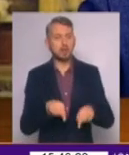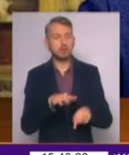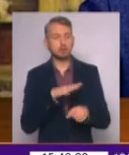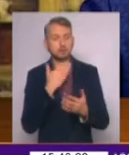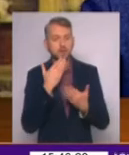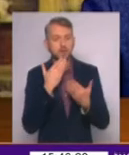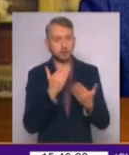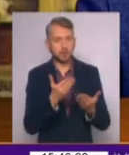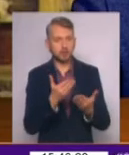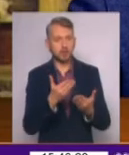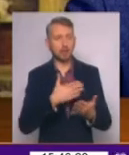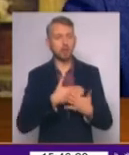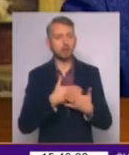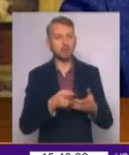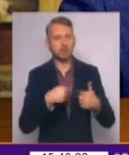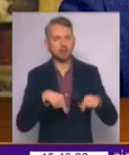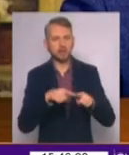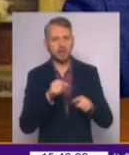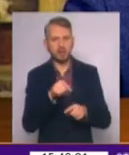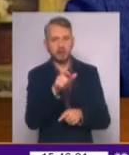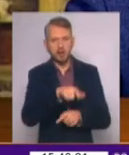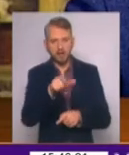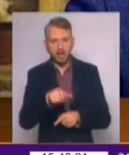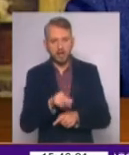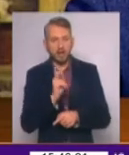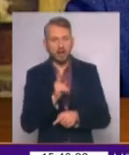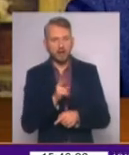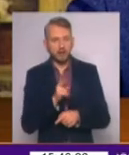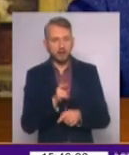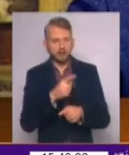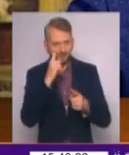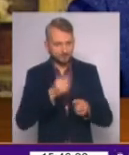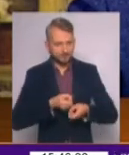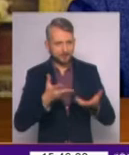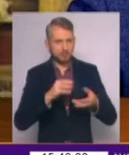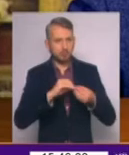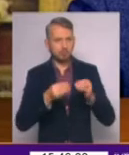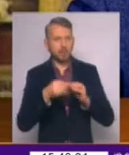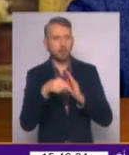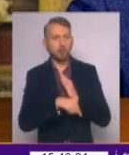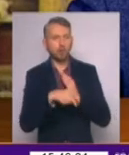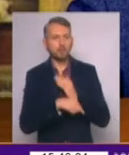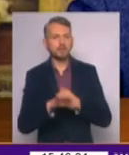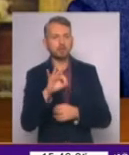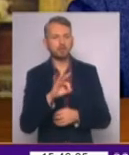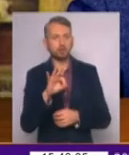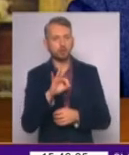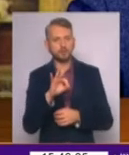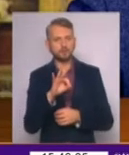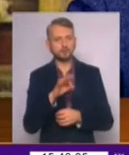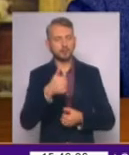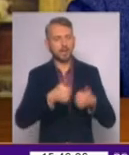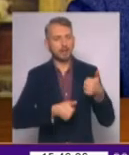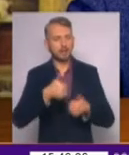звернулися громадська організація, там громадяни, які висвітлили проблему корупції щодо